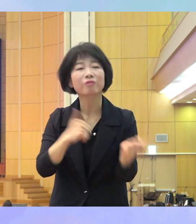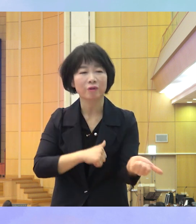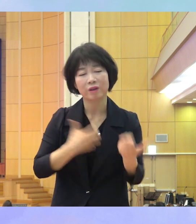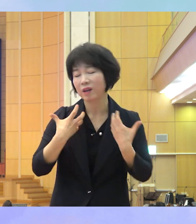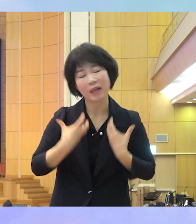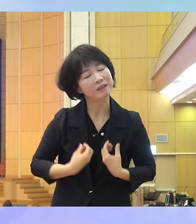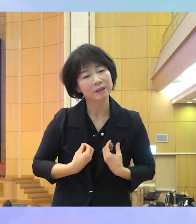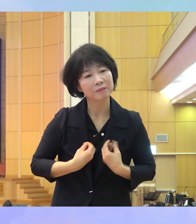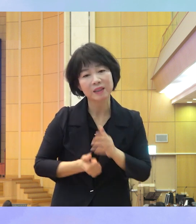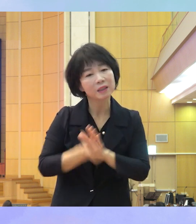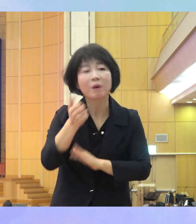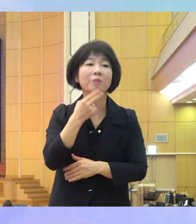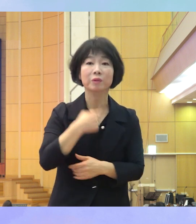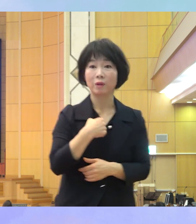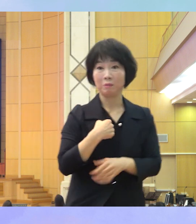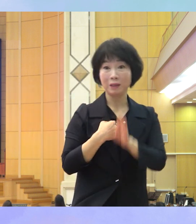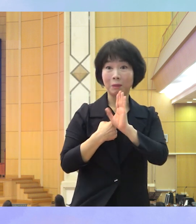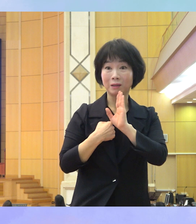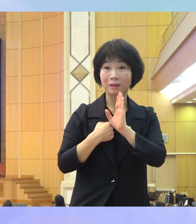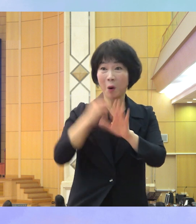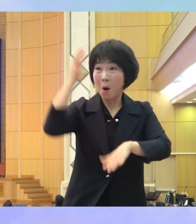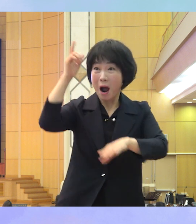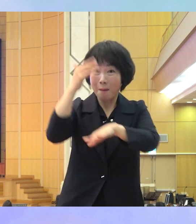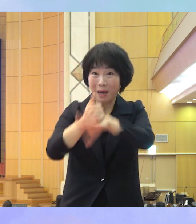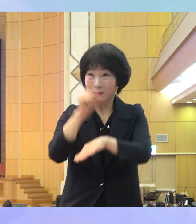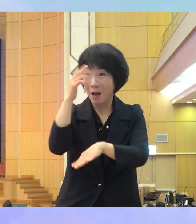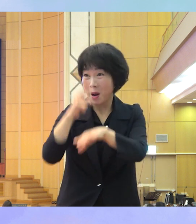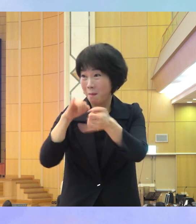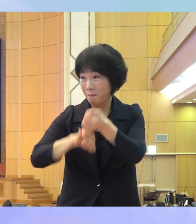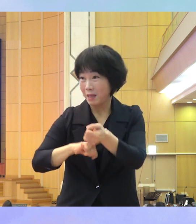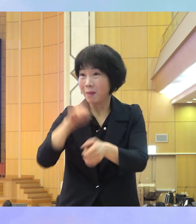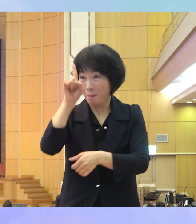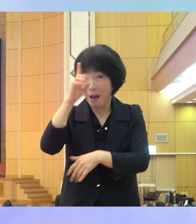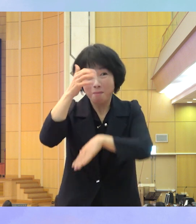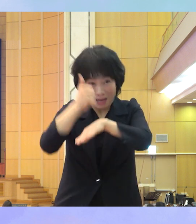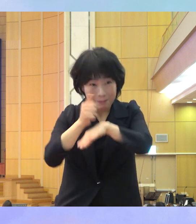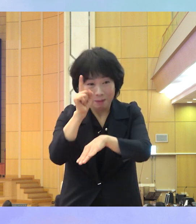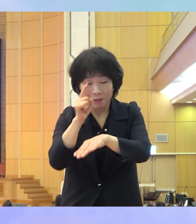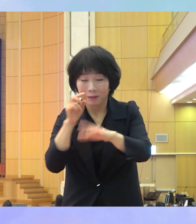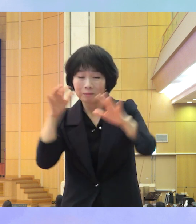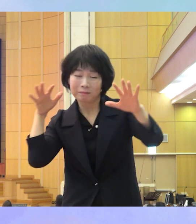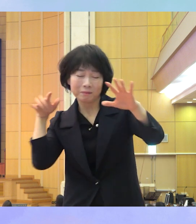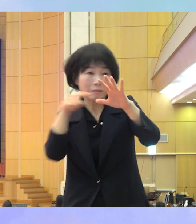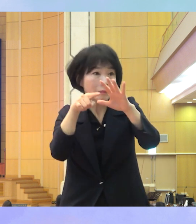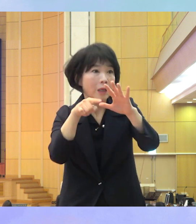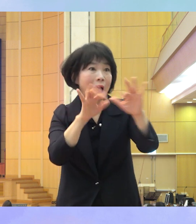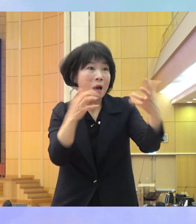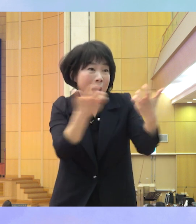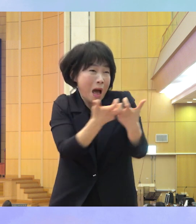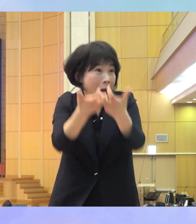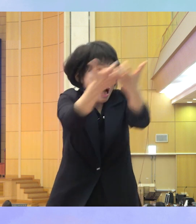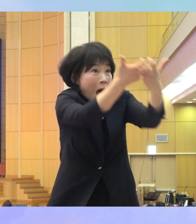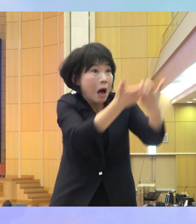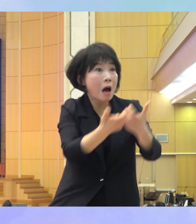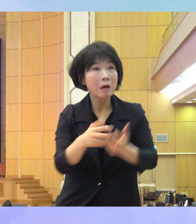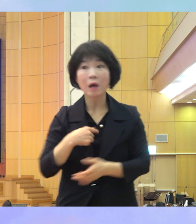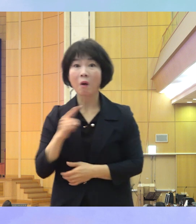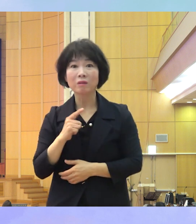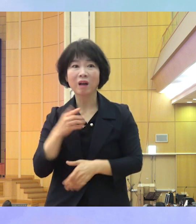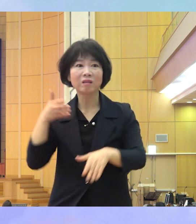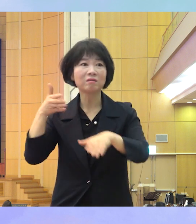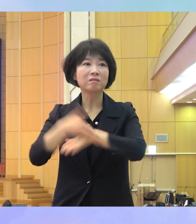마지막으로 지금 베데스다 연못가에 왔는데도 절망이야. 다른 사람이 먼저 간단 말이지. 이때 이럴